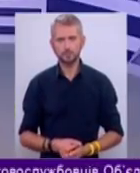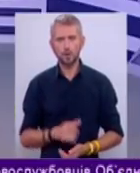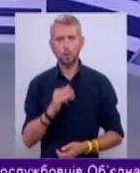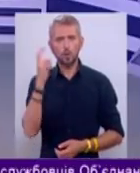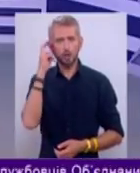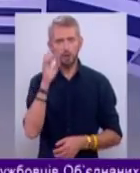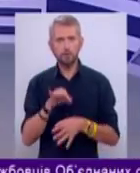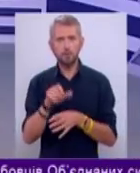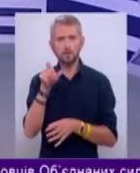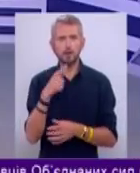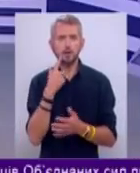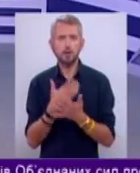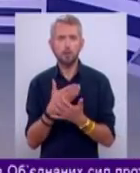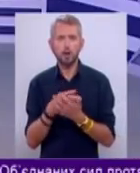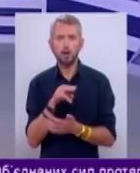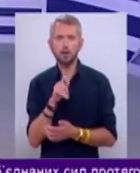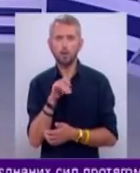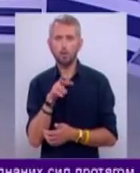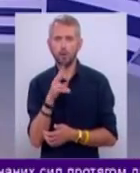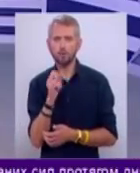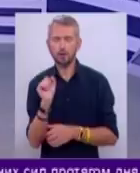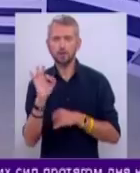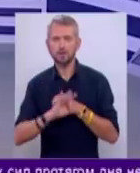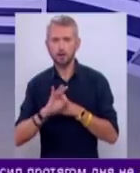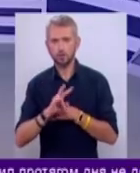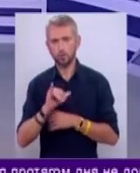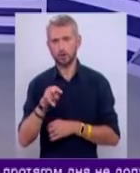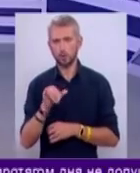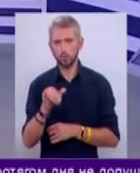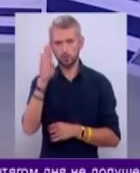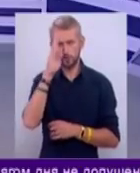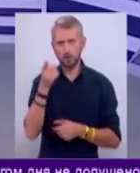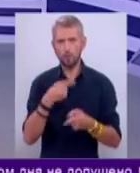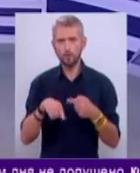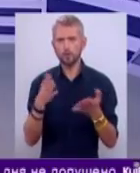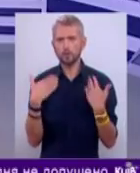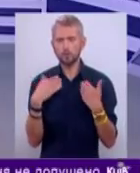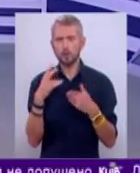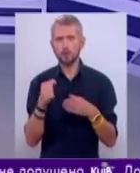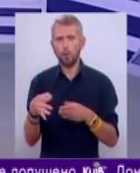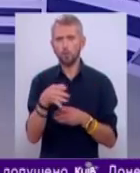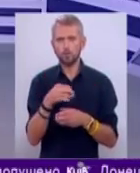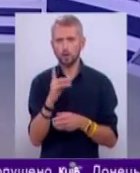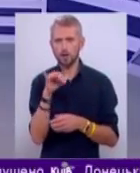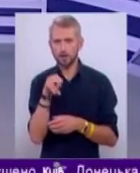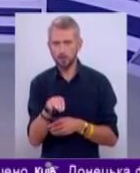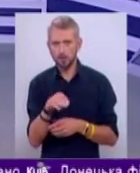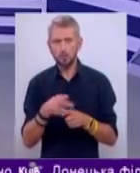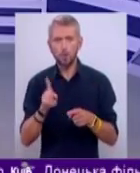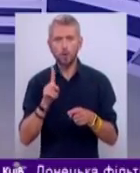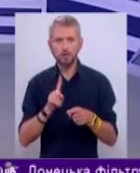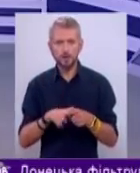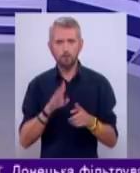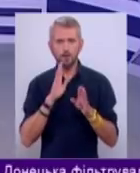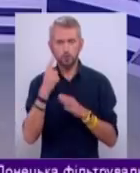У Києві у пацієнта запідозрили лихоманку західного Нілу. Чоловік повернувся з відпочинку на Криці. Про це у Фейсбуці